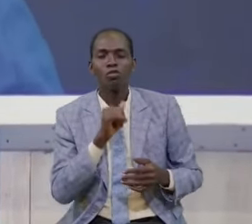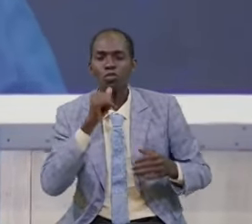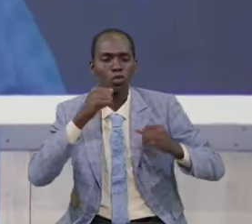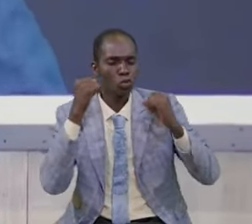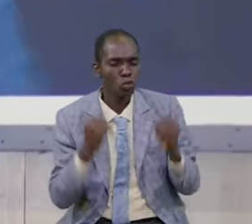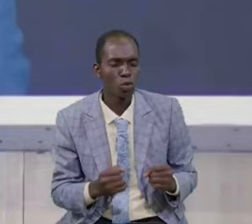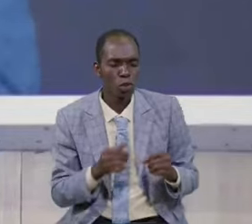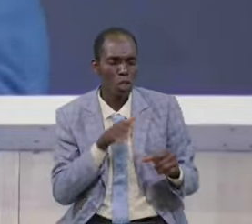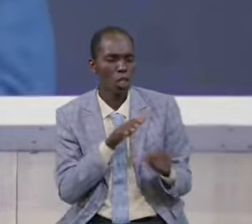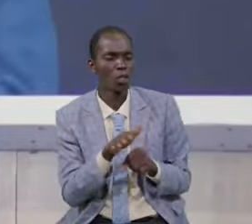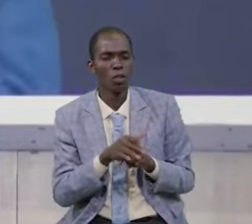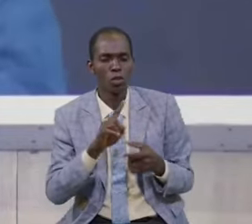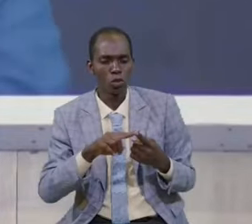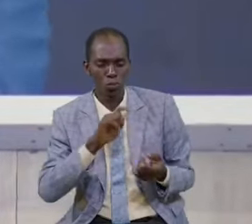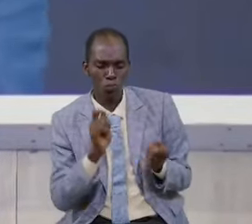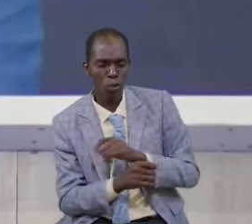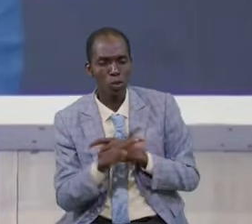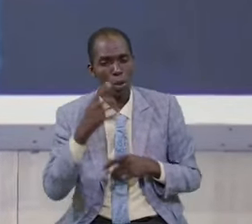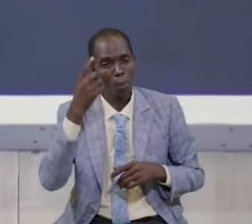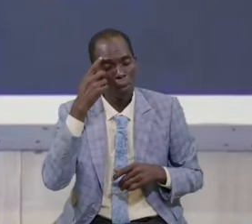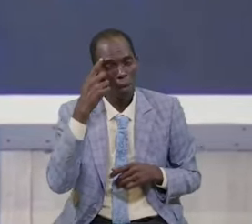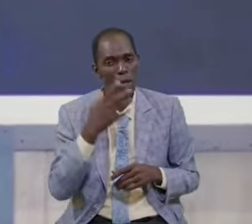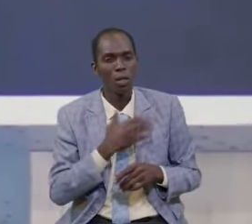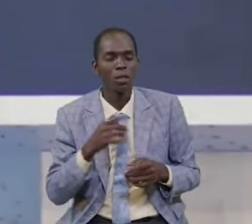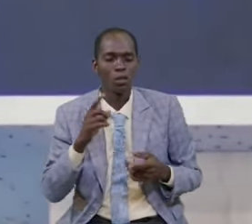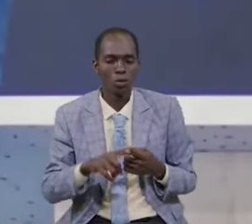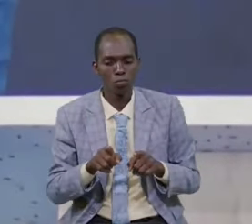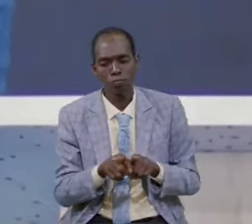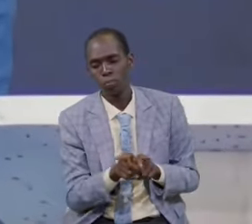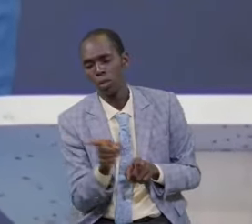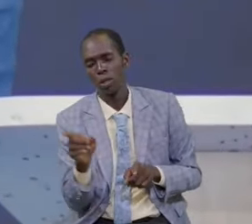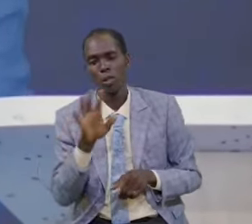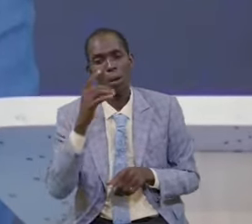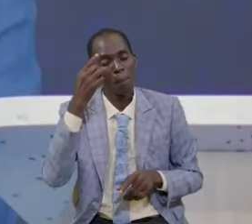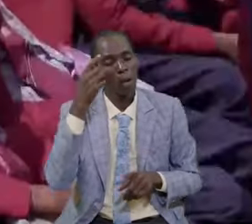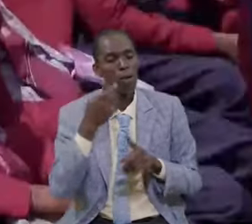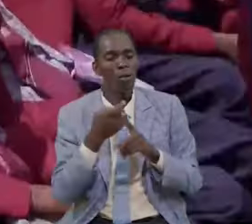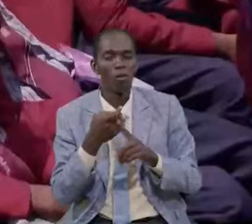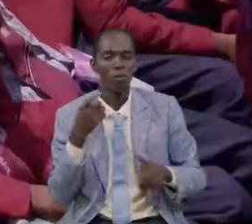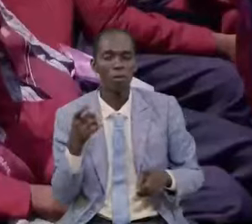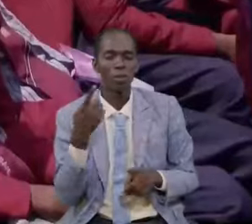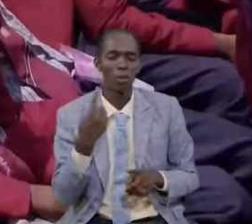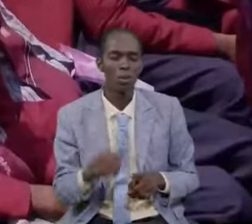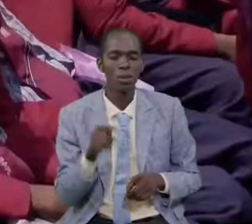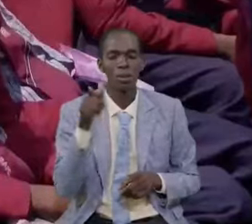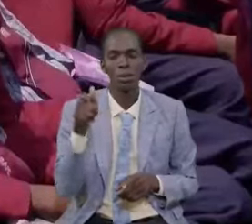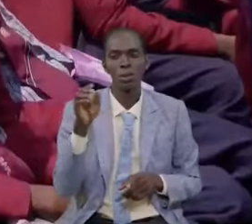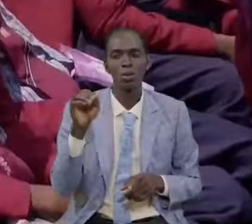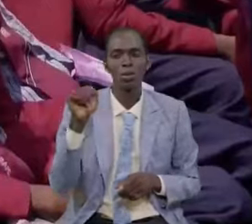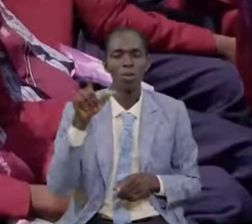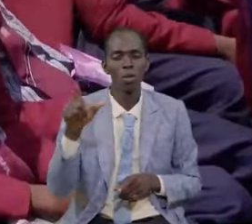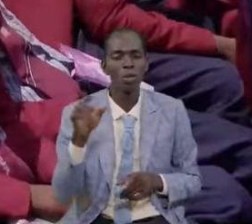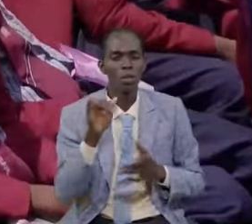pour changer ta pensée, pour dérailler ta pensée de l'objectif qui est devant